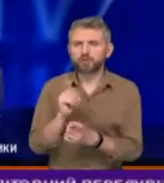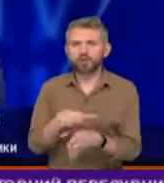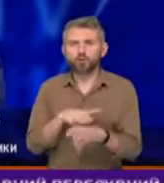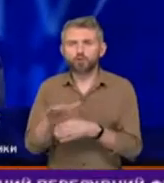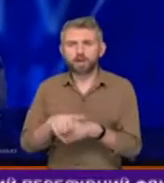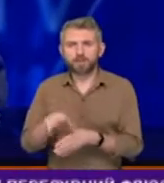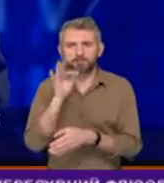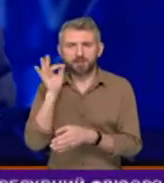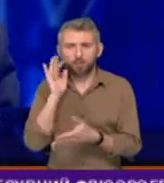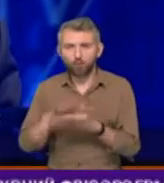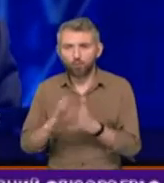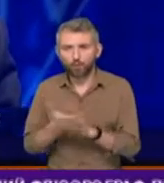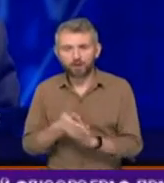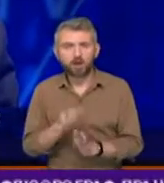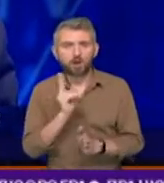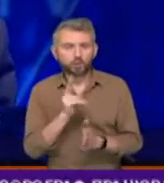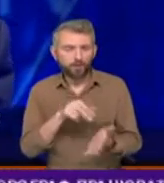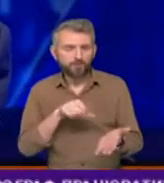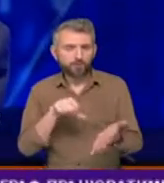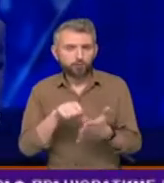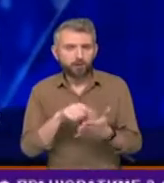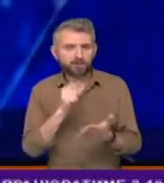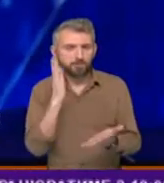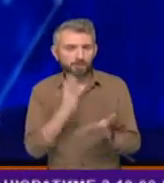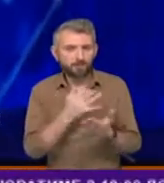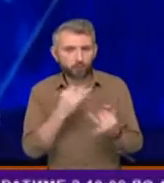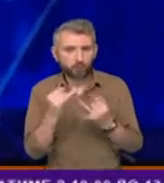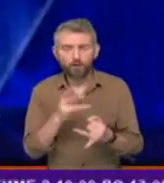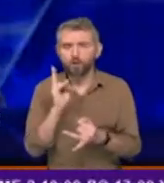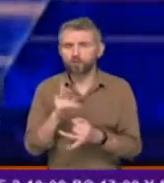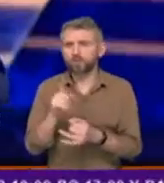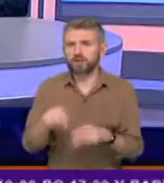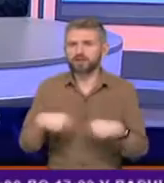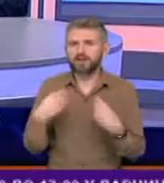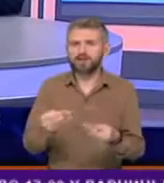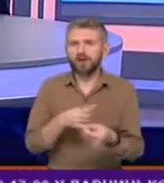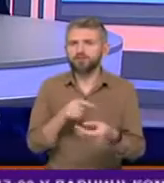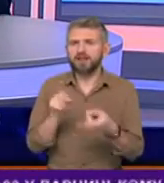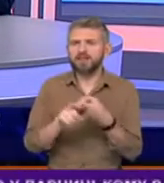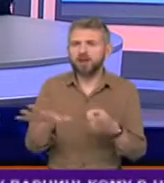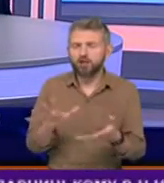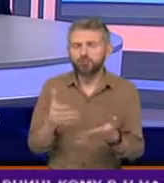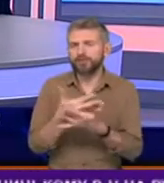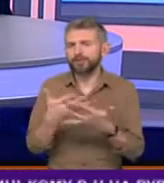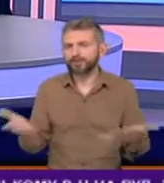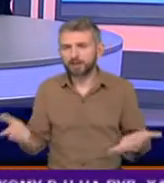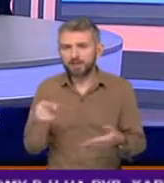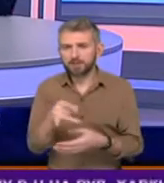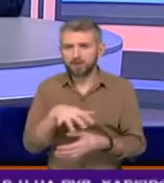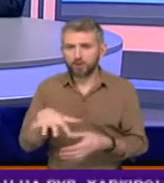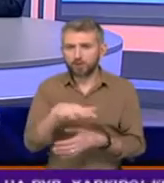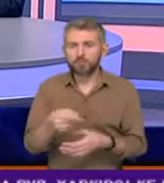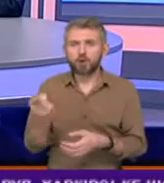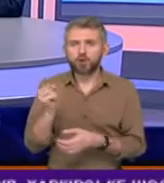угод. Виступає за прямі переговори зі всіма сторонами. А хтось виступає за надання їм там якоїсь незалежності, всього іншого цим регіонам. І